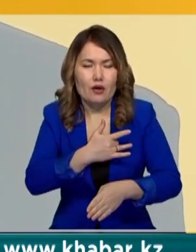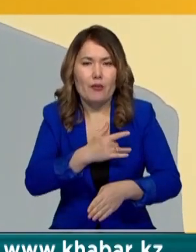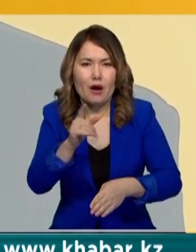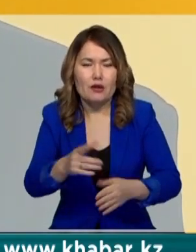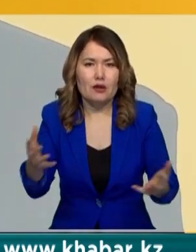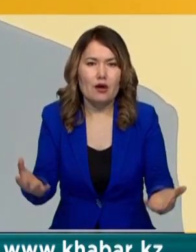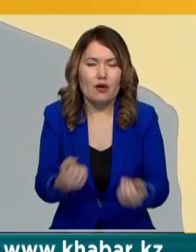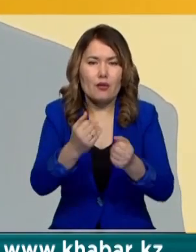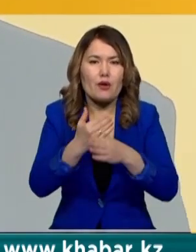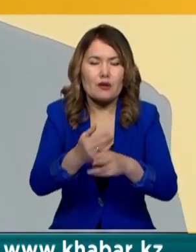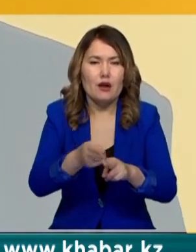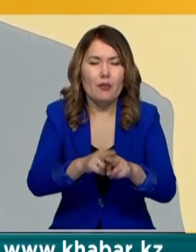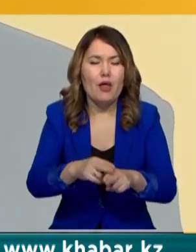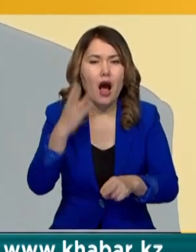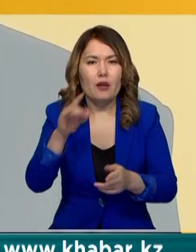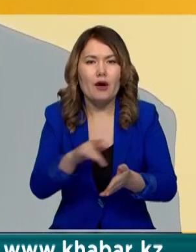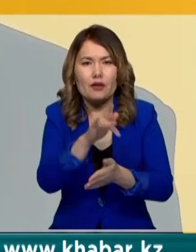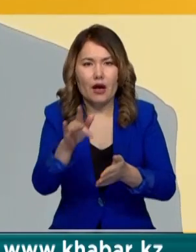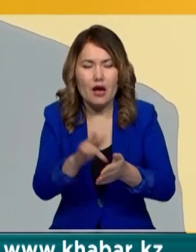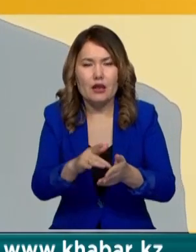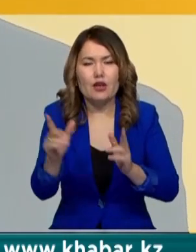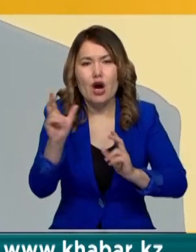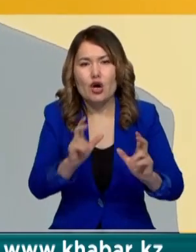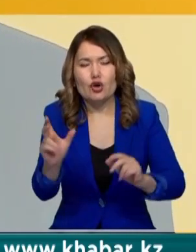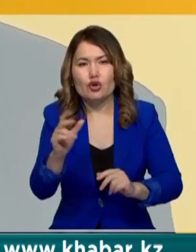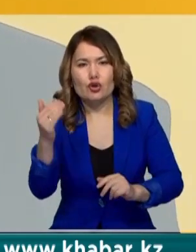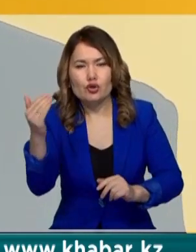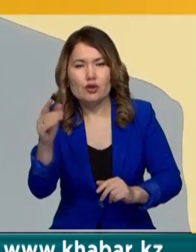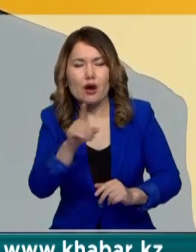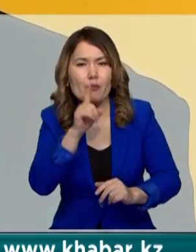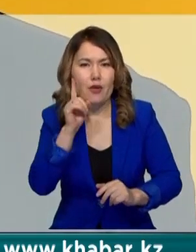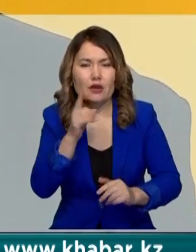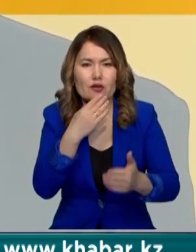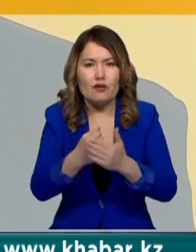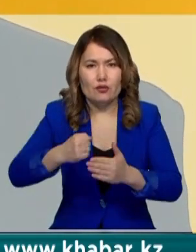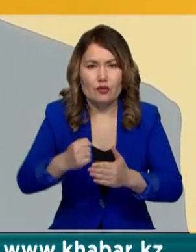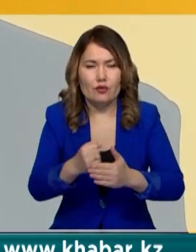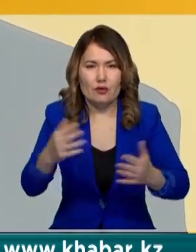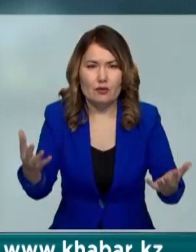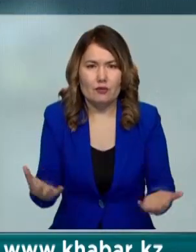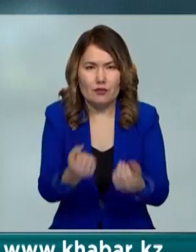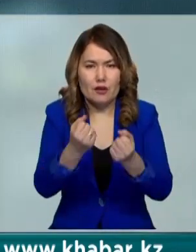Мәселен, Алматы қаласында студенттер өз курстасын дефибрилляторды қолдану арқылы аман сақтап қалды.